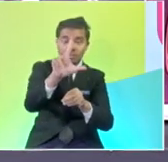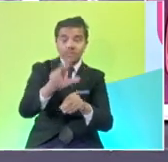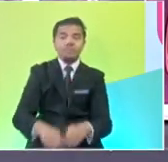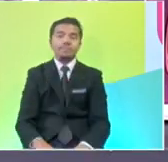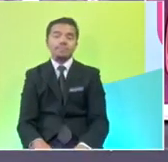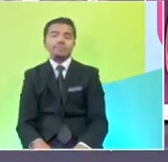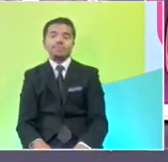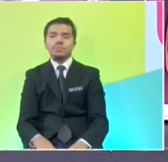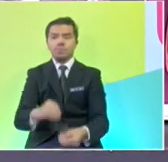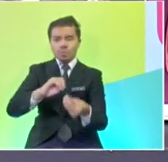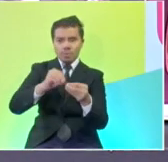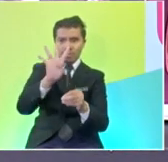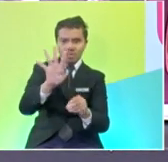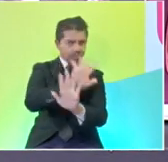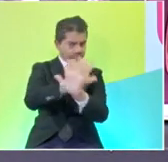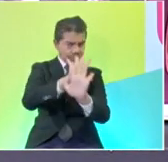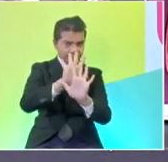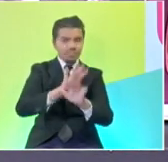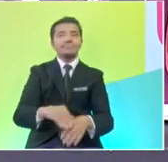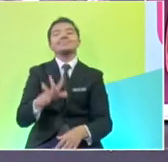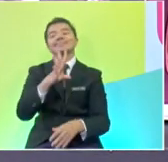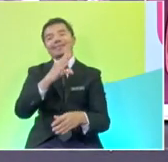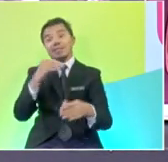Oke dan kelima